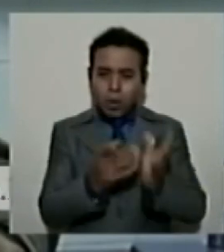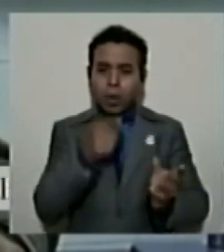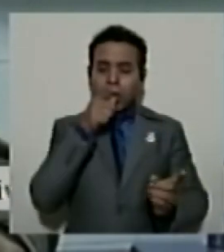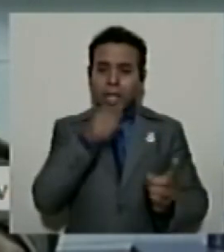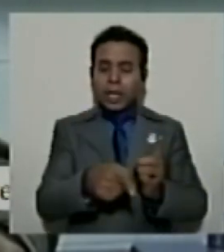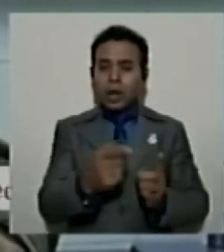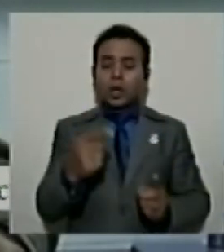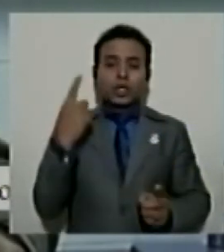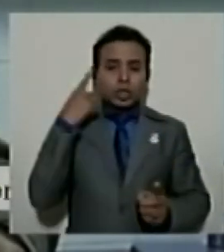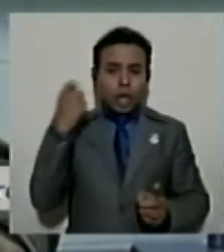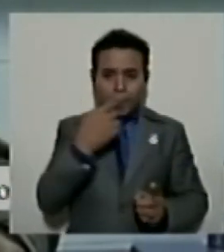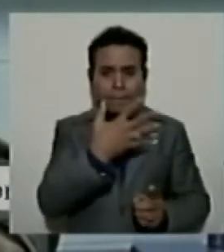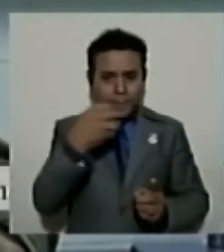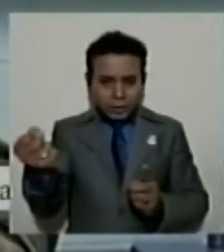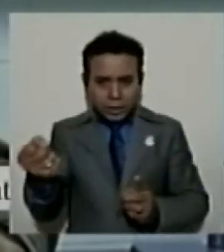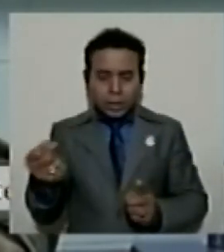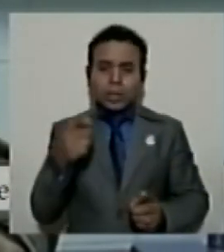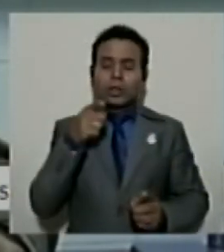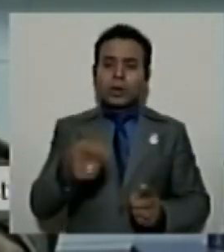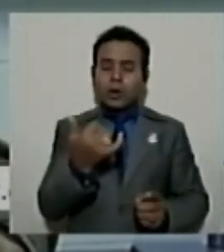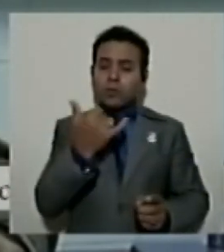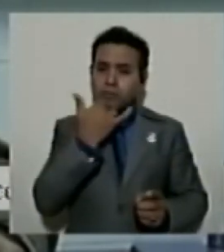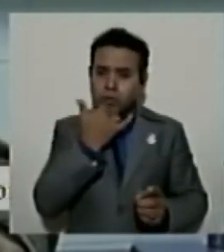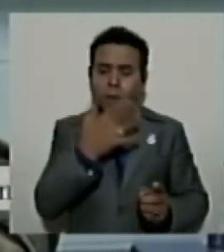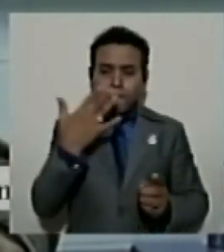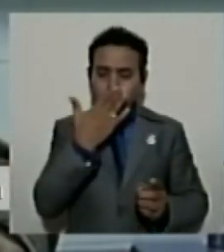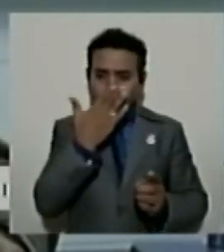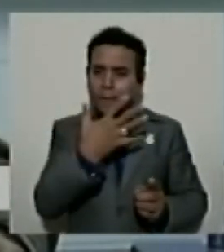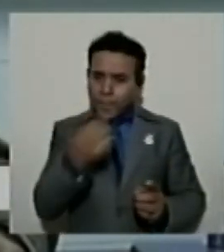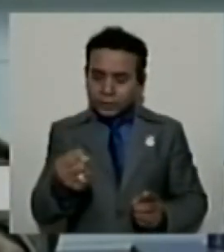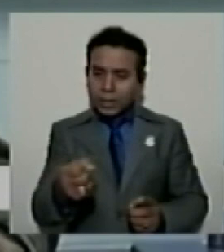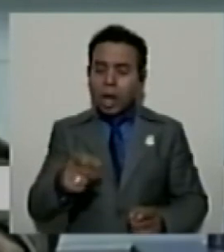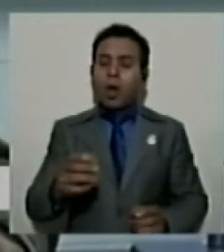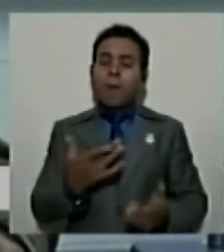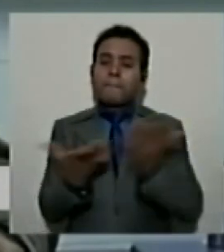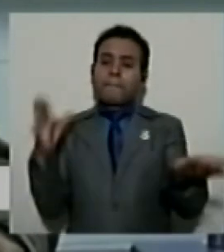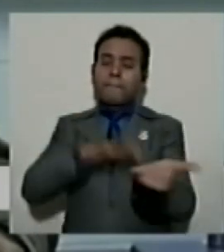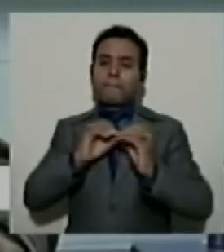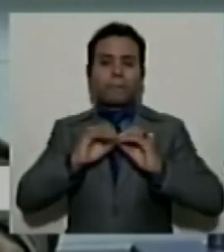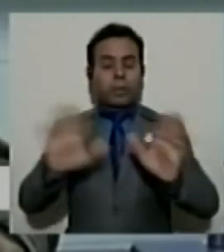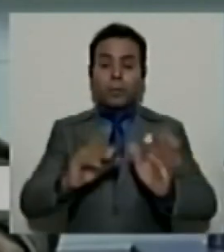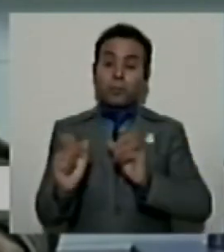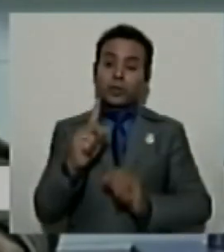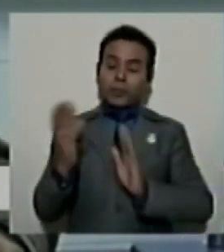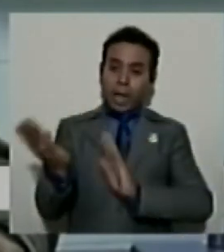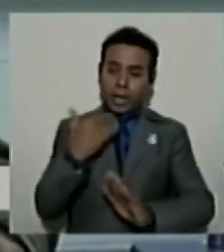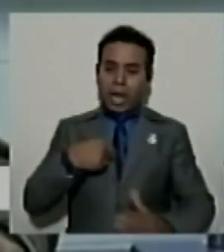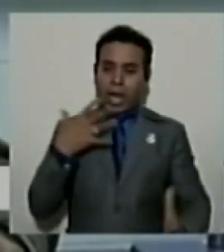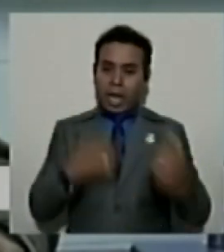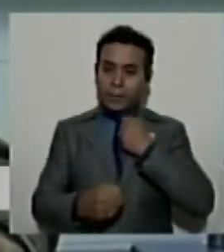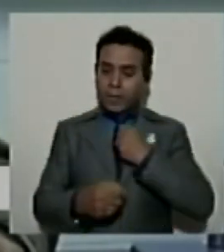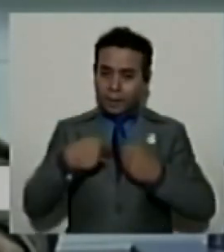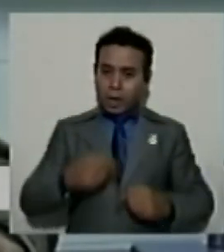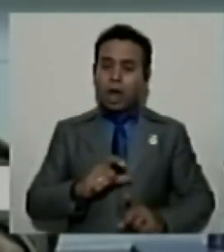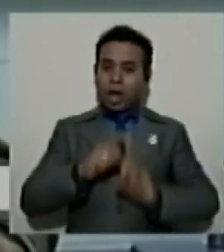তাহলে বিষয়টি খুব সুষ্ঠু নিরসন হবে। আমরা একজন আরেকজনের প্রতি দোষারোপ না করে আমরা আমি